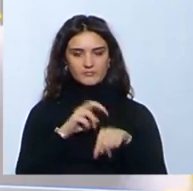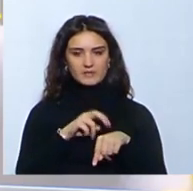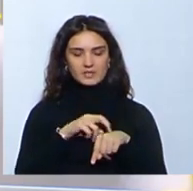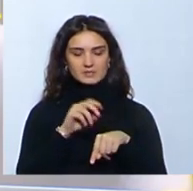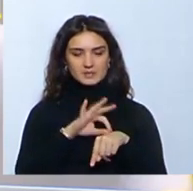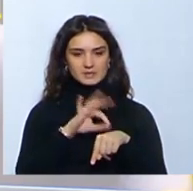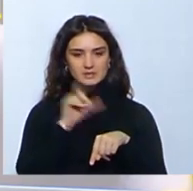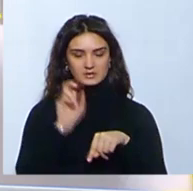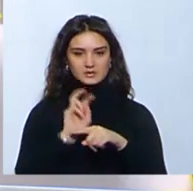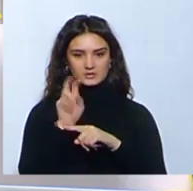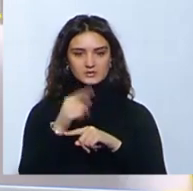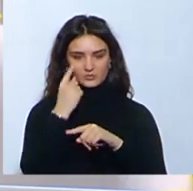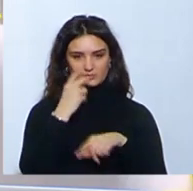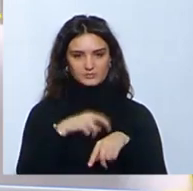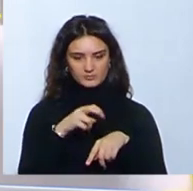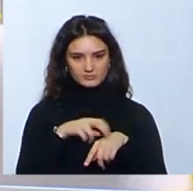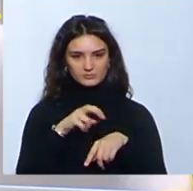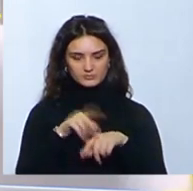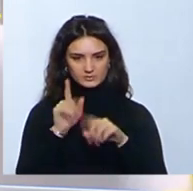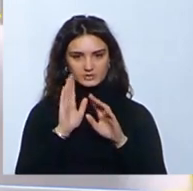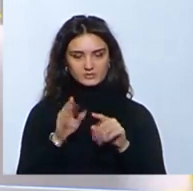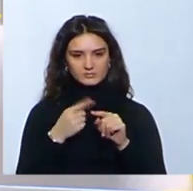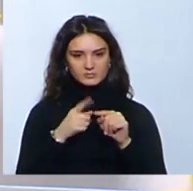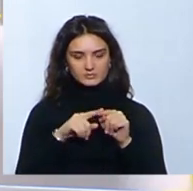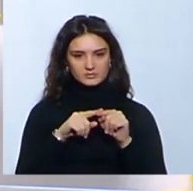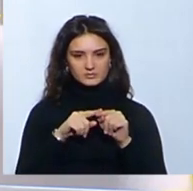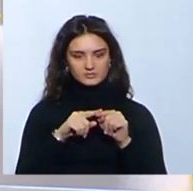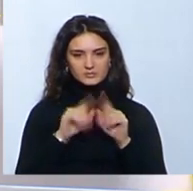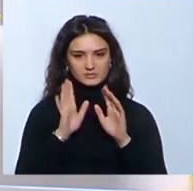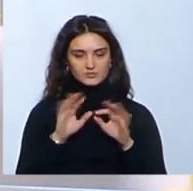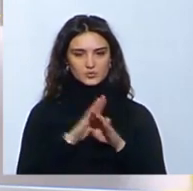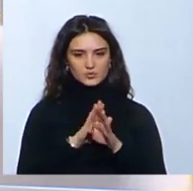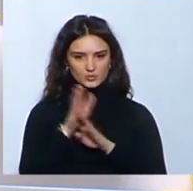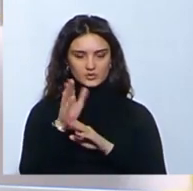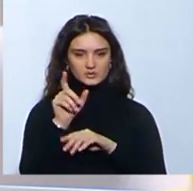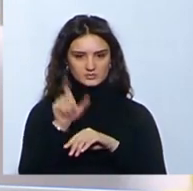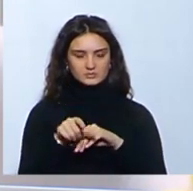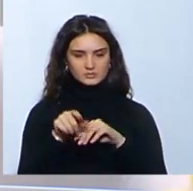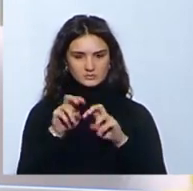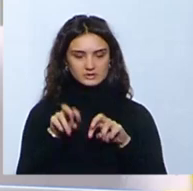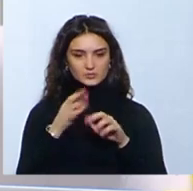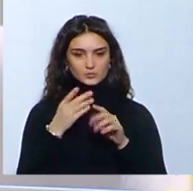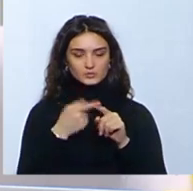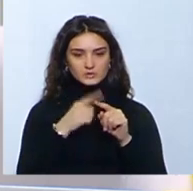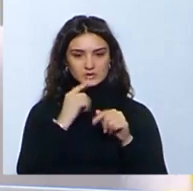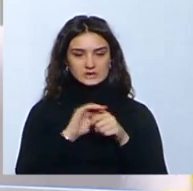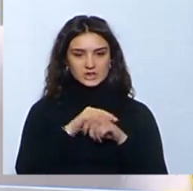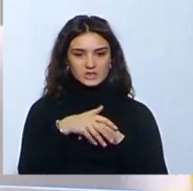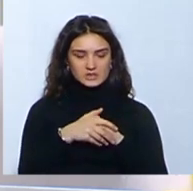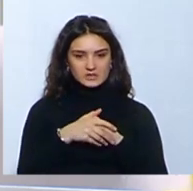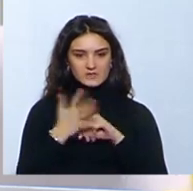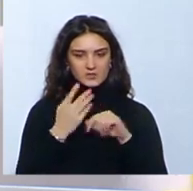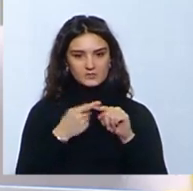მიმართოს აუცილებლად ოფთალმოლოგს, დიაგნოსტიკის ფონზე უკვე დაისმება სრულად დიაგნოზი, თუ ეს არის სისხლჩაქცევა მინისებს სხეულში,